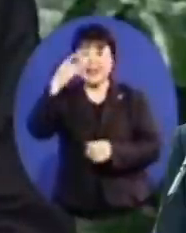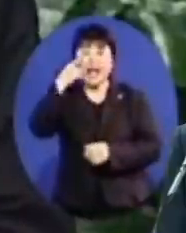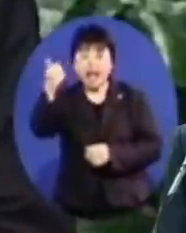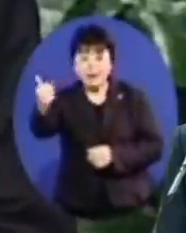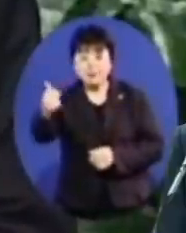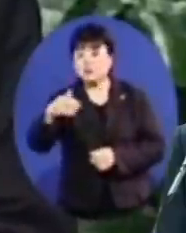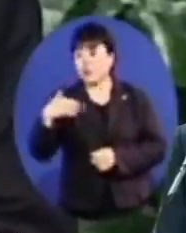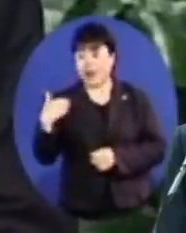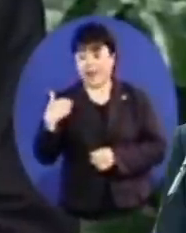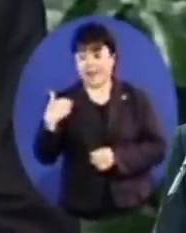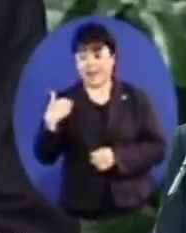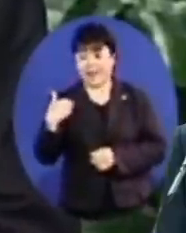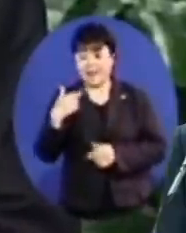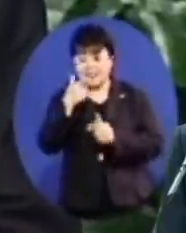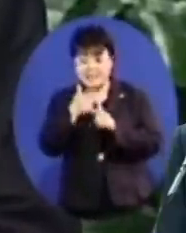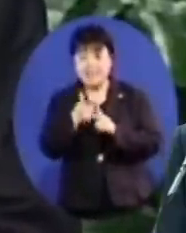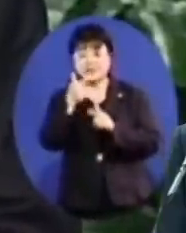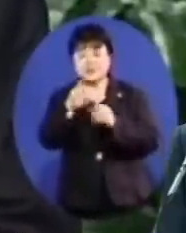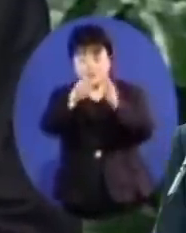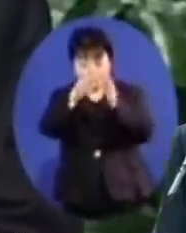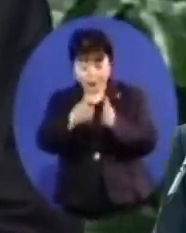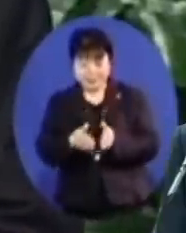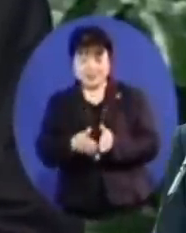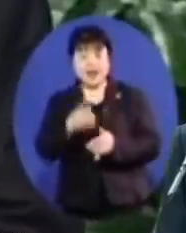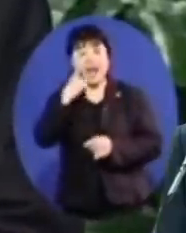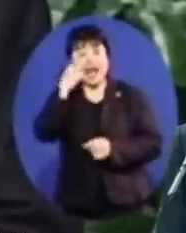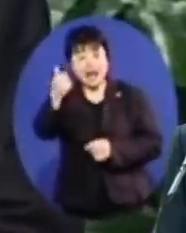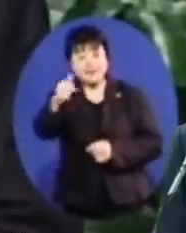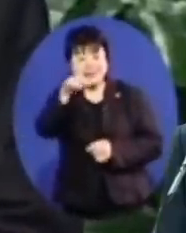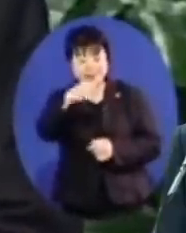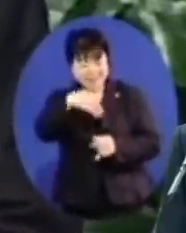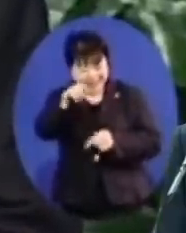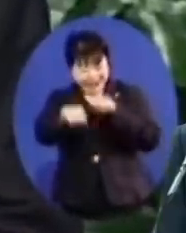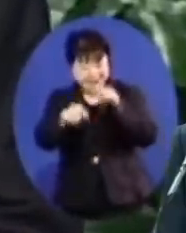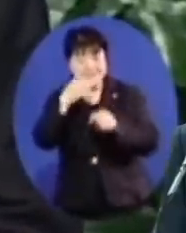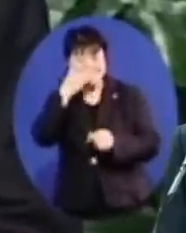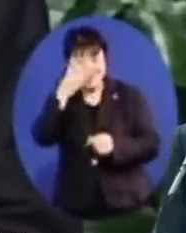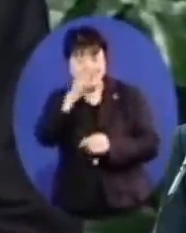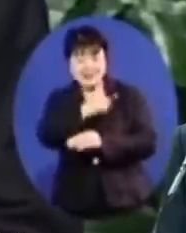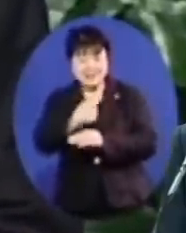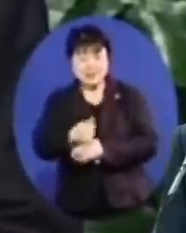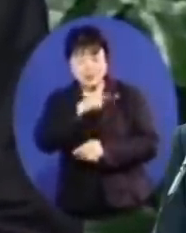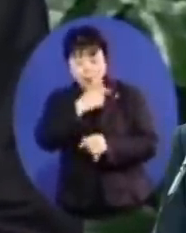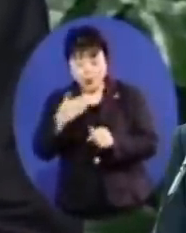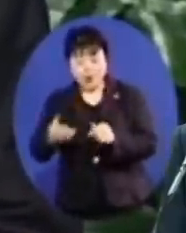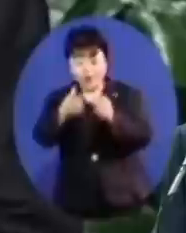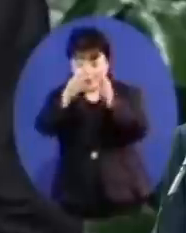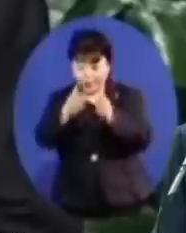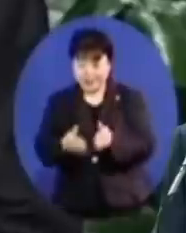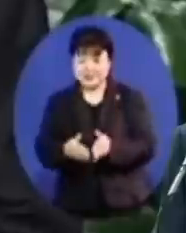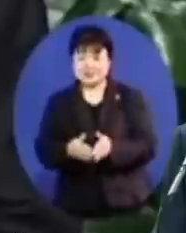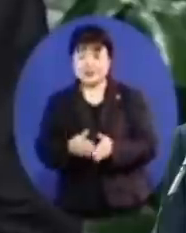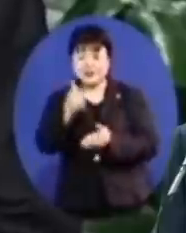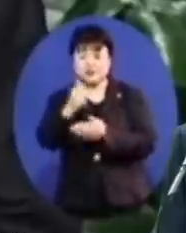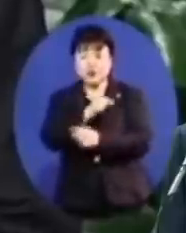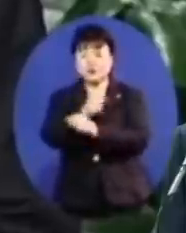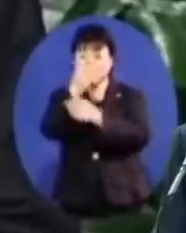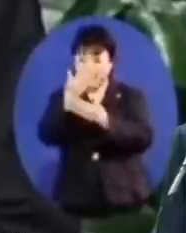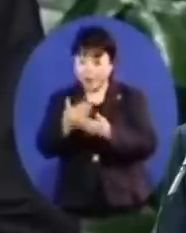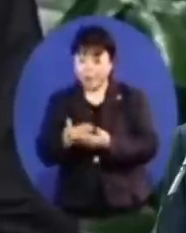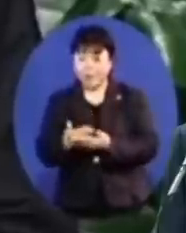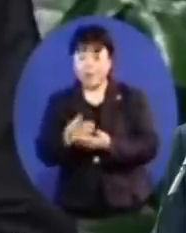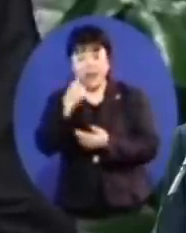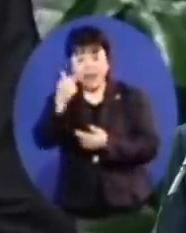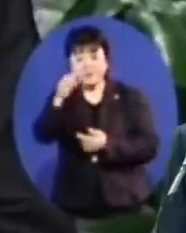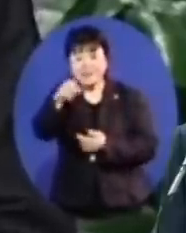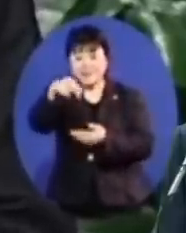아버지를 몰랐는데 예수 그리스도를 통해서 아버지 앞에 나갈 수 있는 것입니다. 그리스도의 보혈을 통해서 우리가 죄사함을 받고